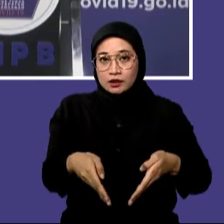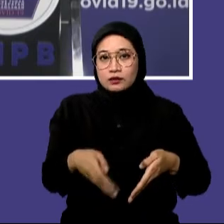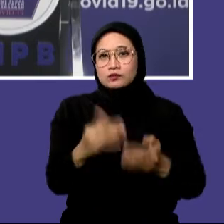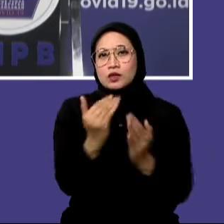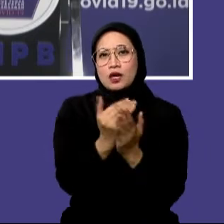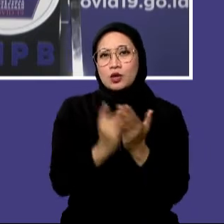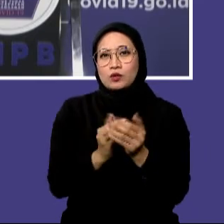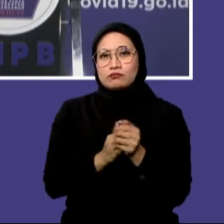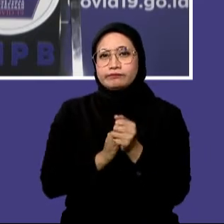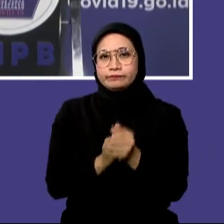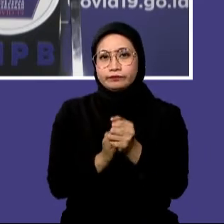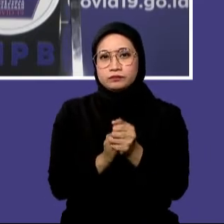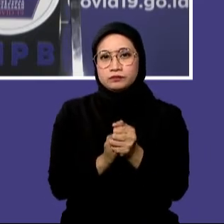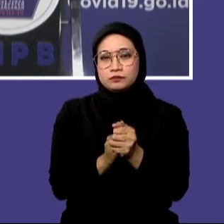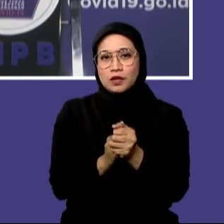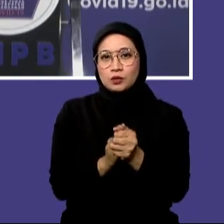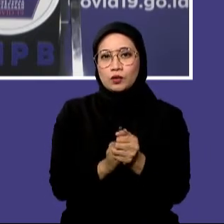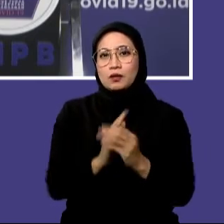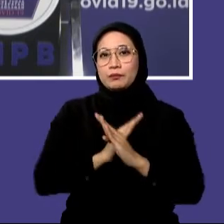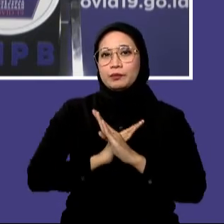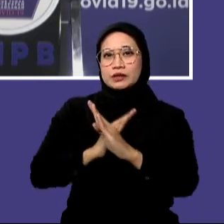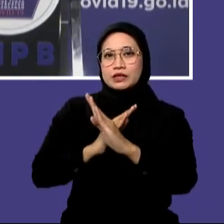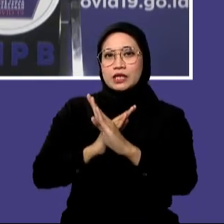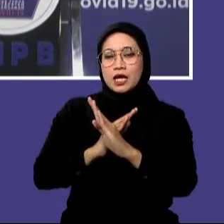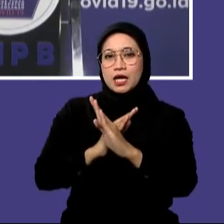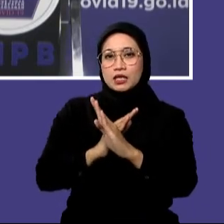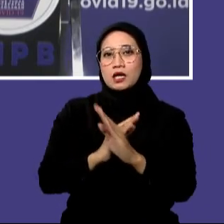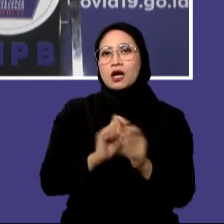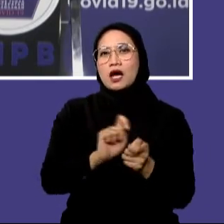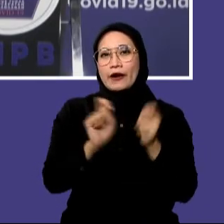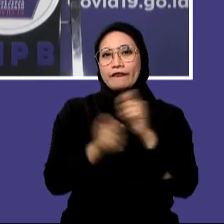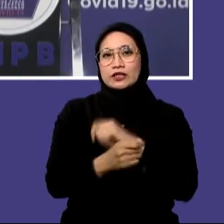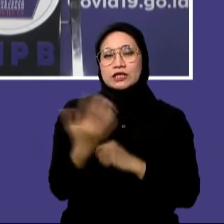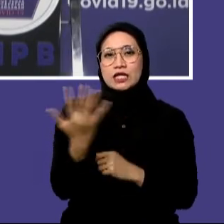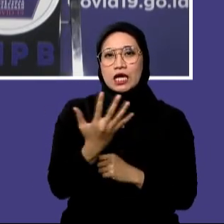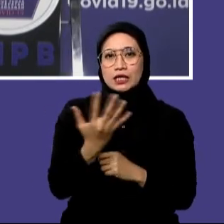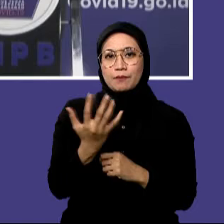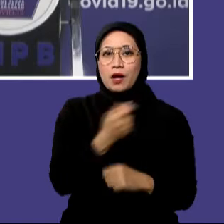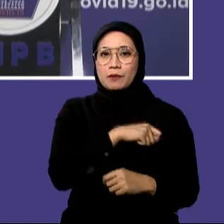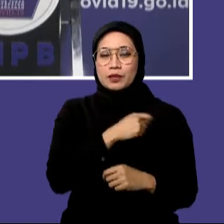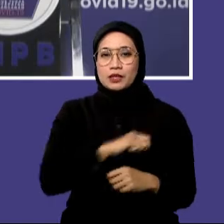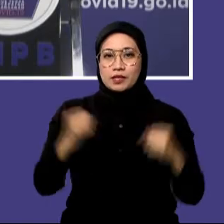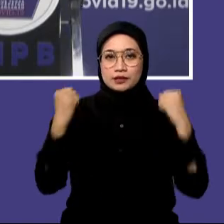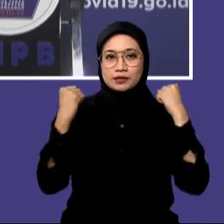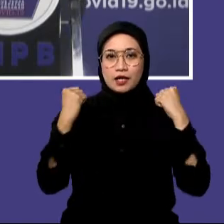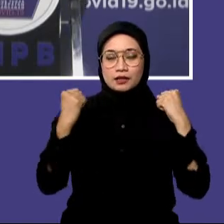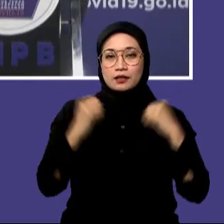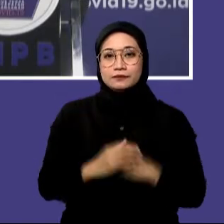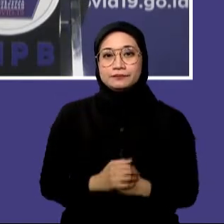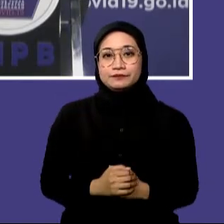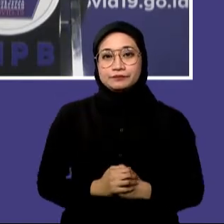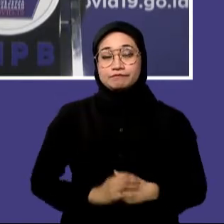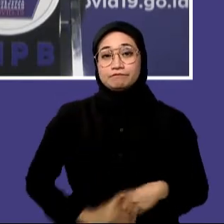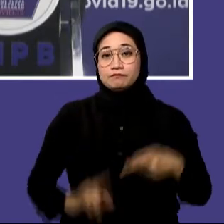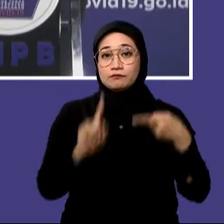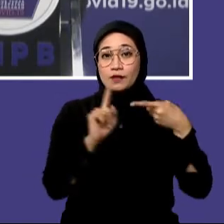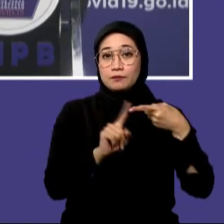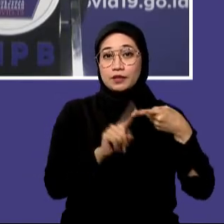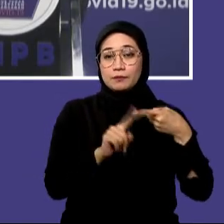dan Pengendalian COVID-19 revisi kelima oleh Kementerian Kesehatan Republik Indonesia. Yang